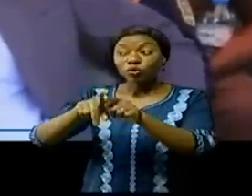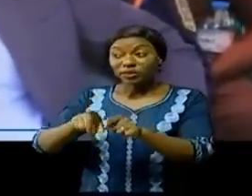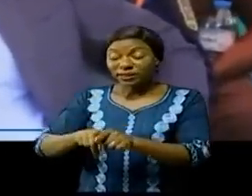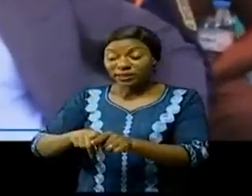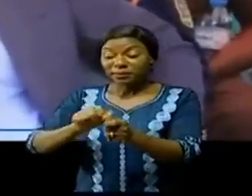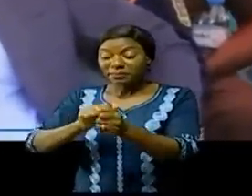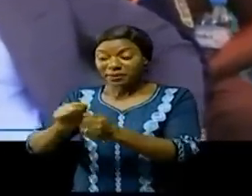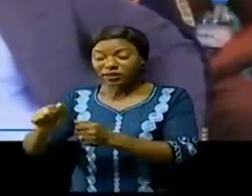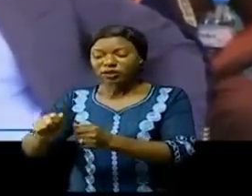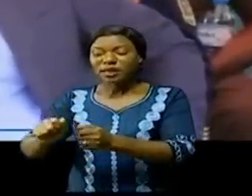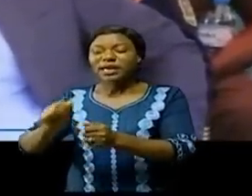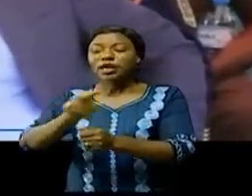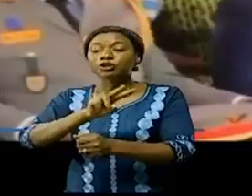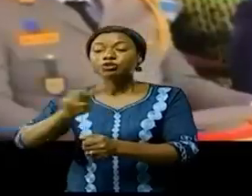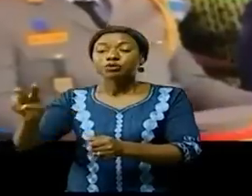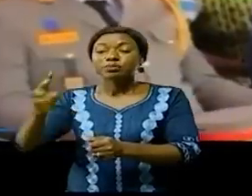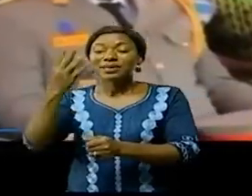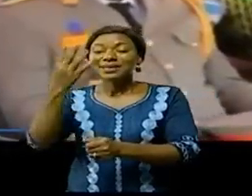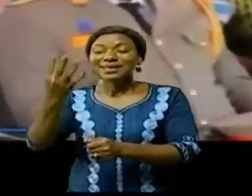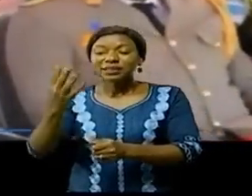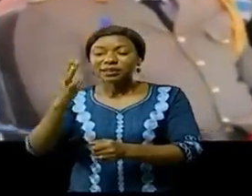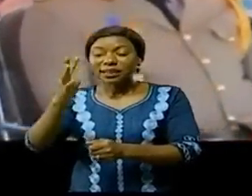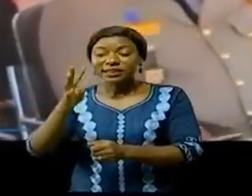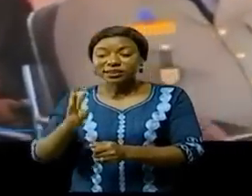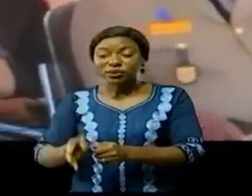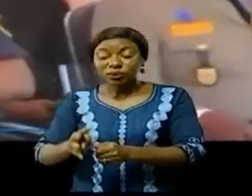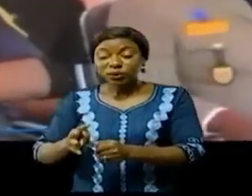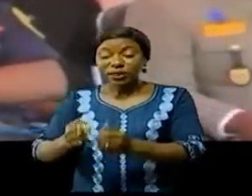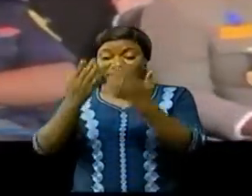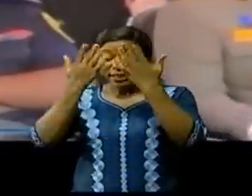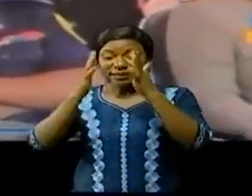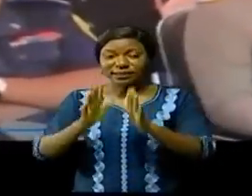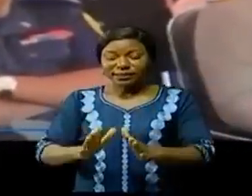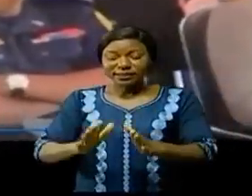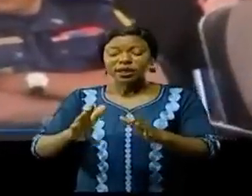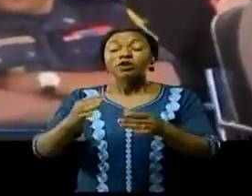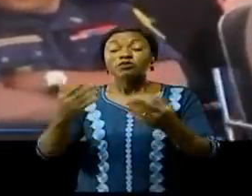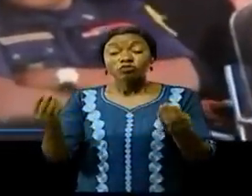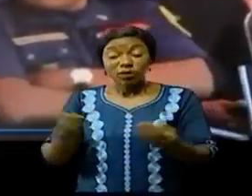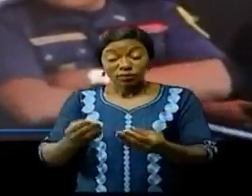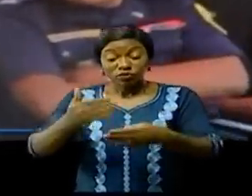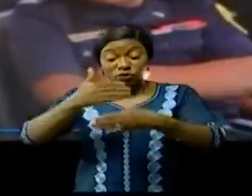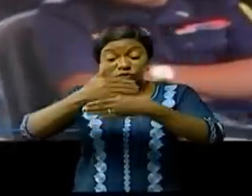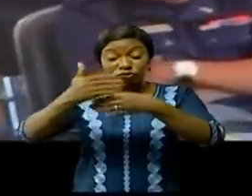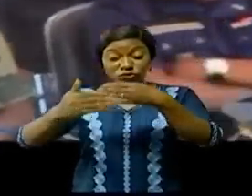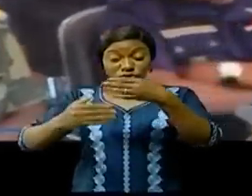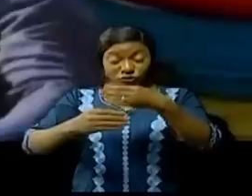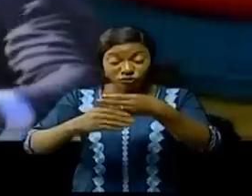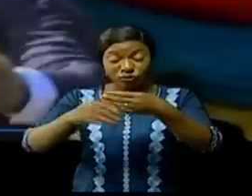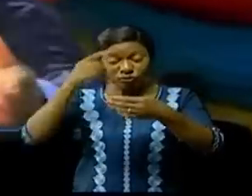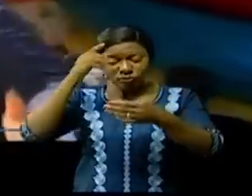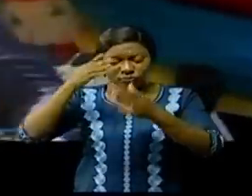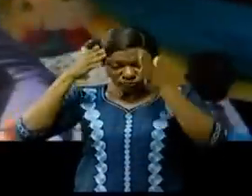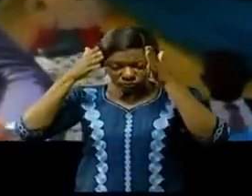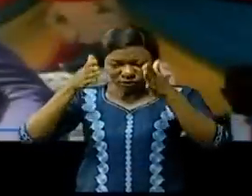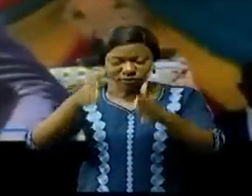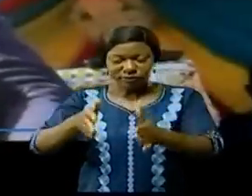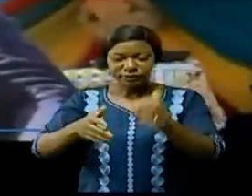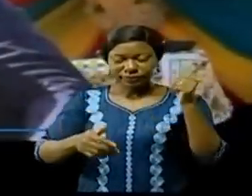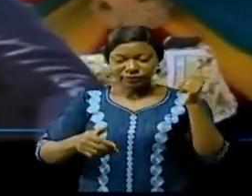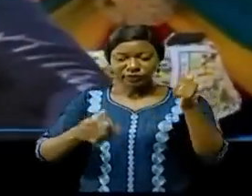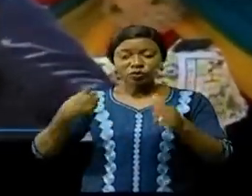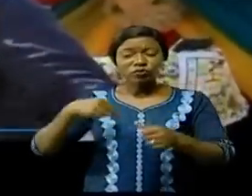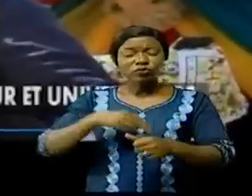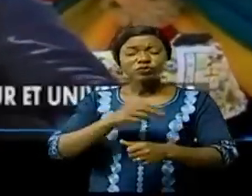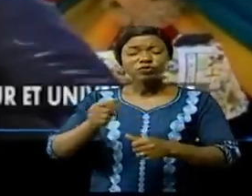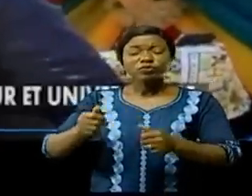2400 étudiants par cours. Une construction qui répond aux normes du système LMD, précise le numéro 1 de l'ESI. Nous ne voulons plus former